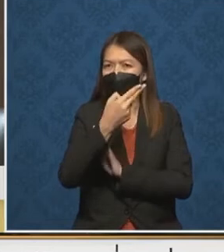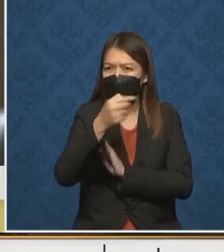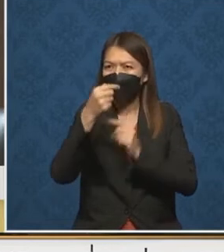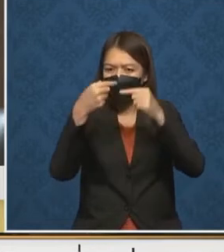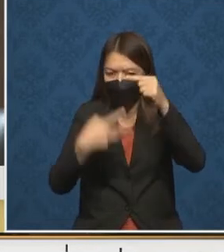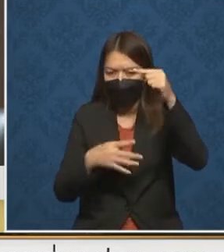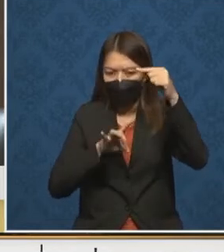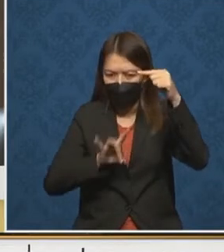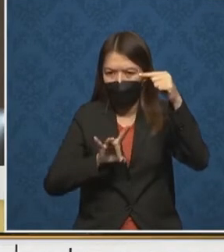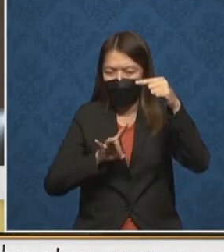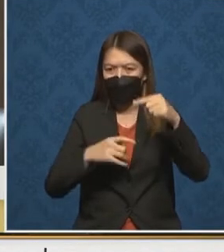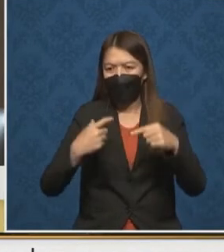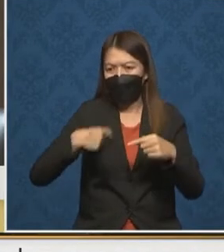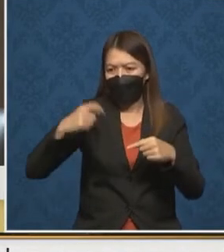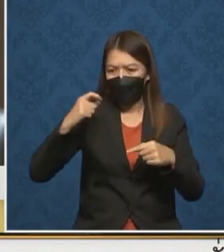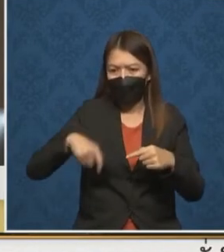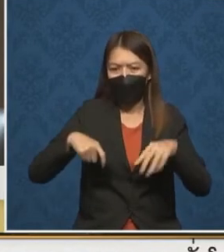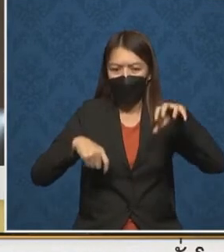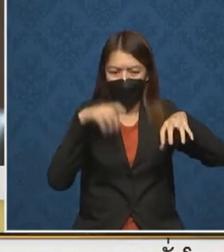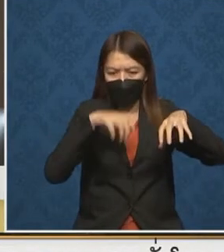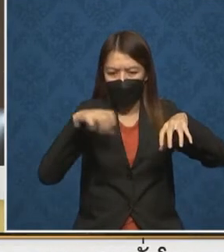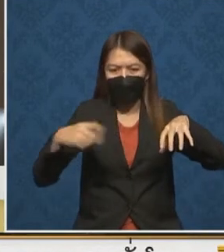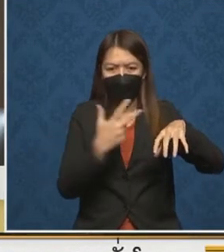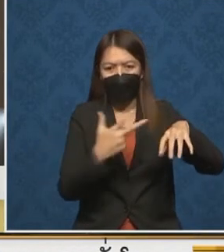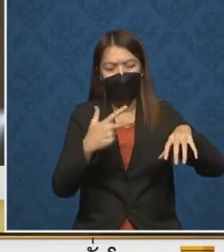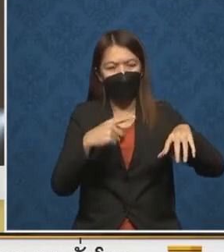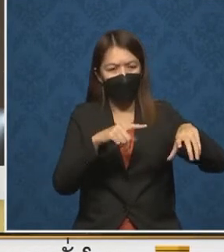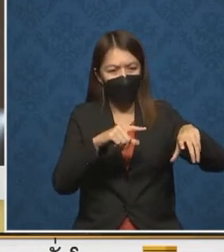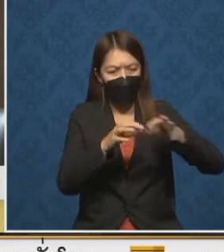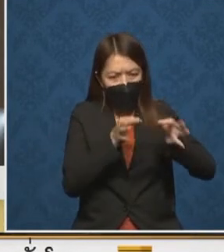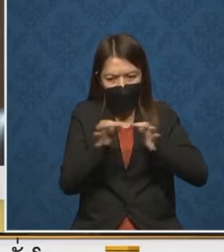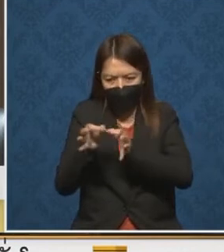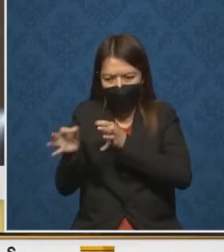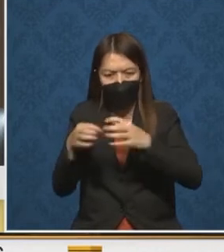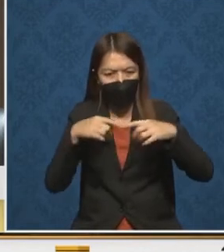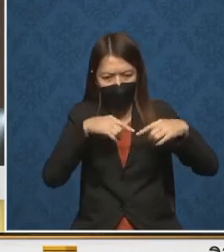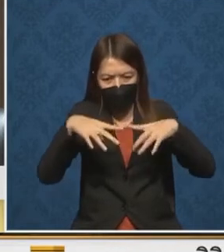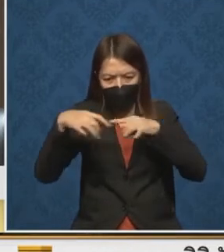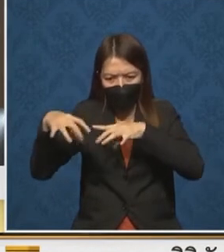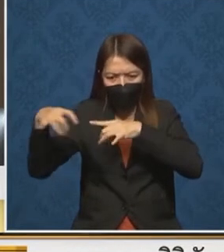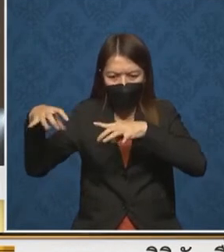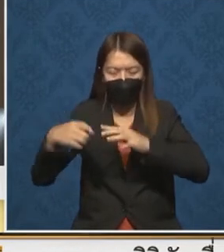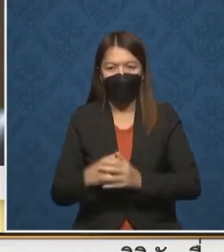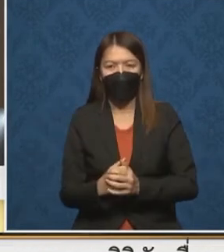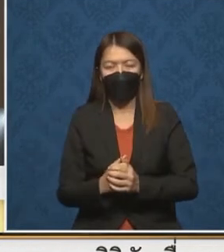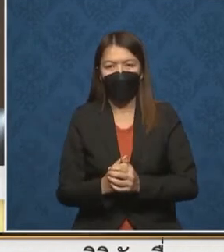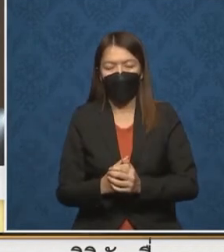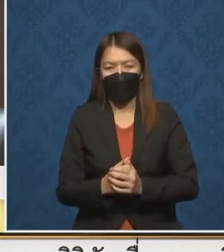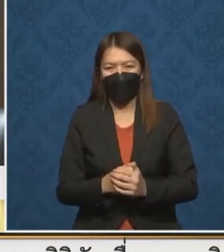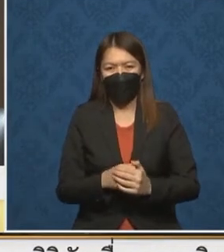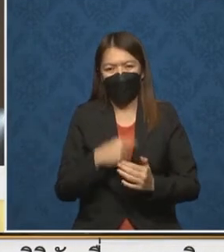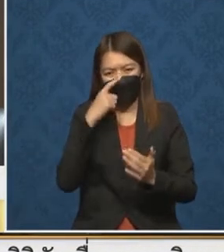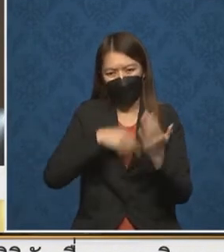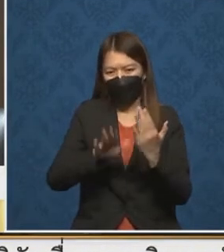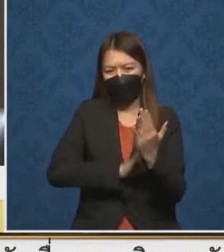สามสารยังตอบไม่เหมือนกันอัี้เปนเรื่องที่น่าห่วงว่าสังคมไทยจะดำลงหักนติธรมได้อย่ไรครับ